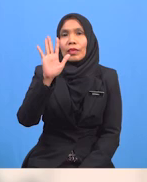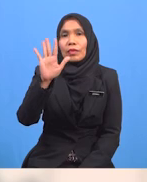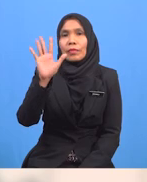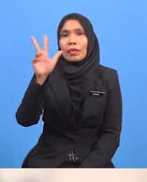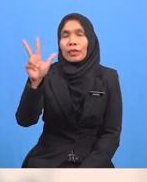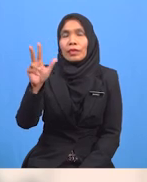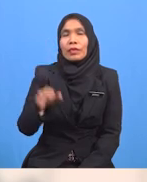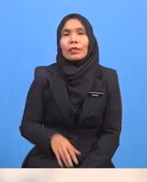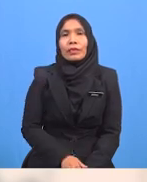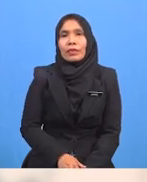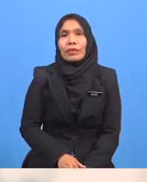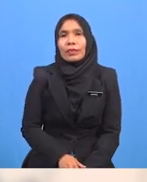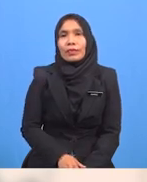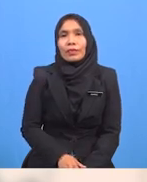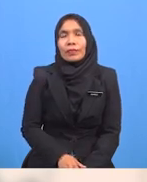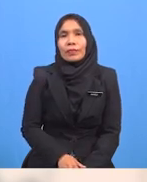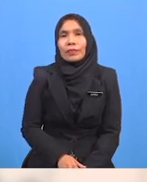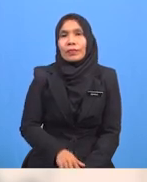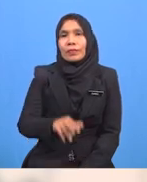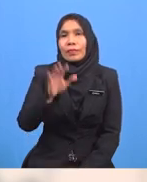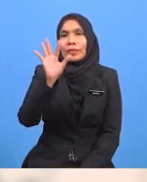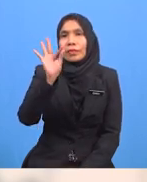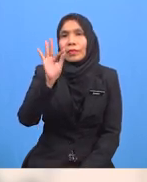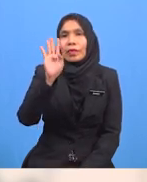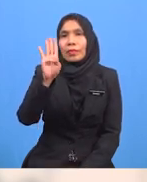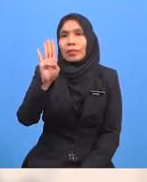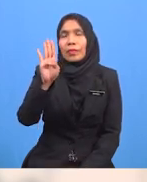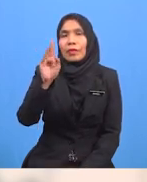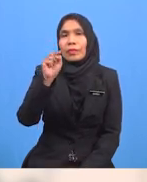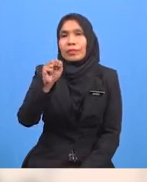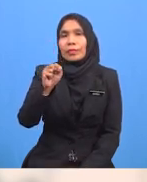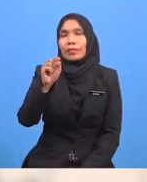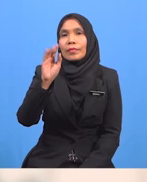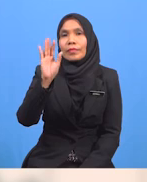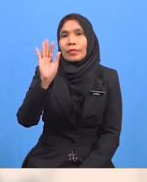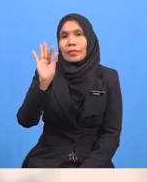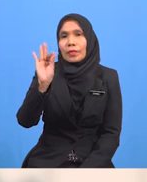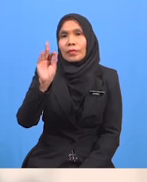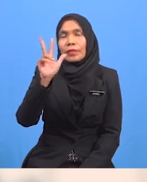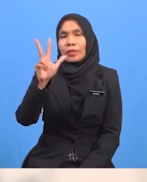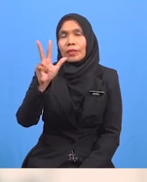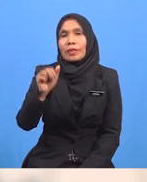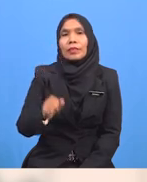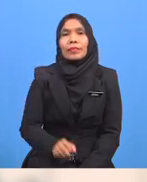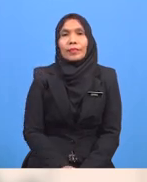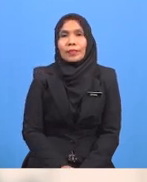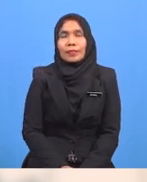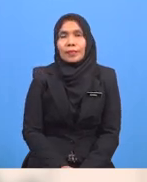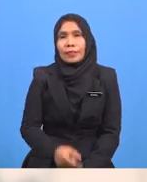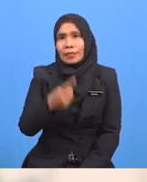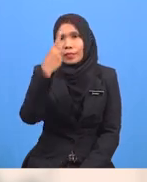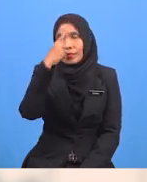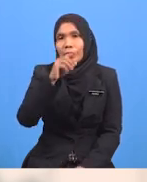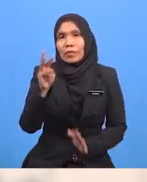dan luas BD i-94 perpuluhan 93 M2 untuk